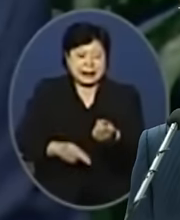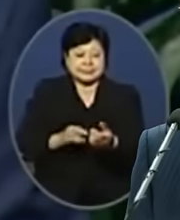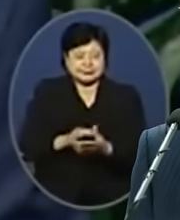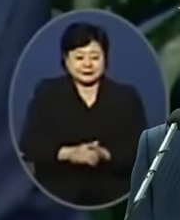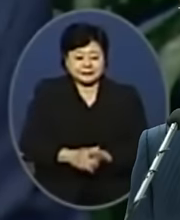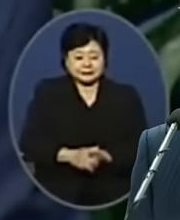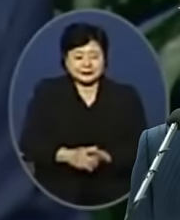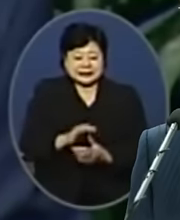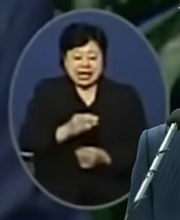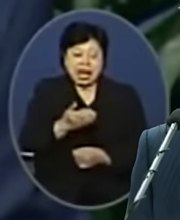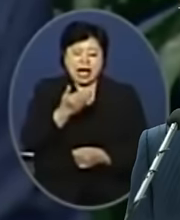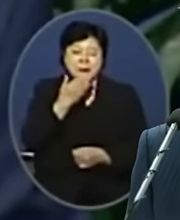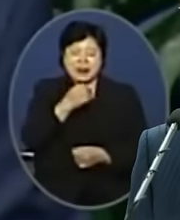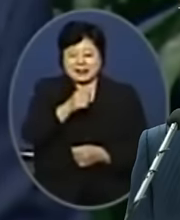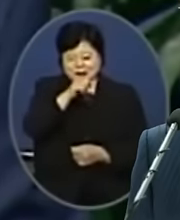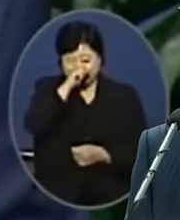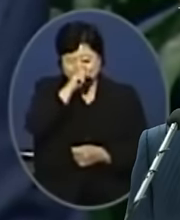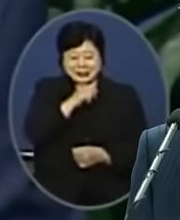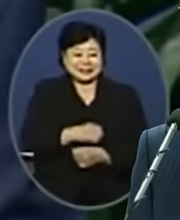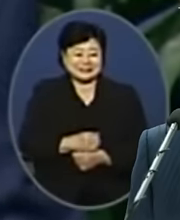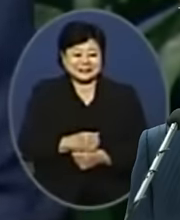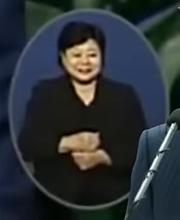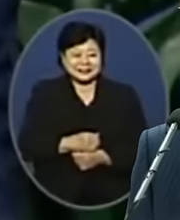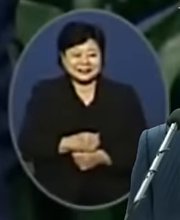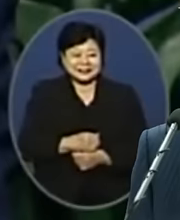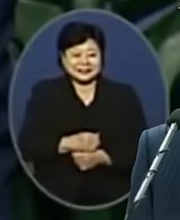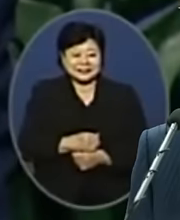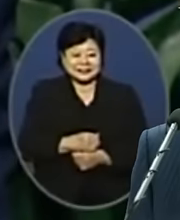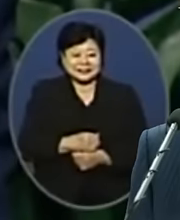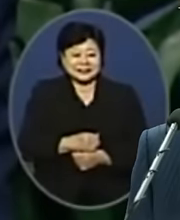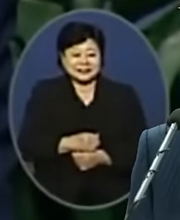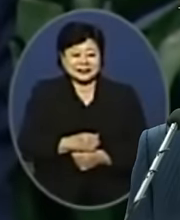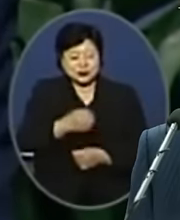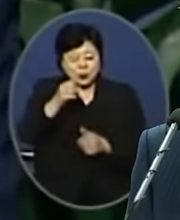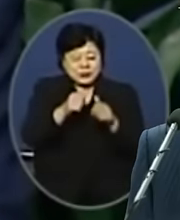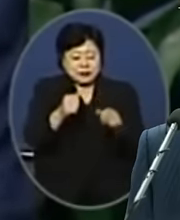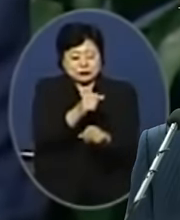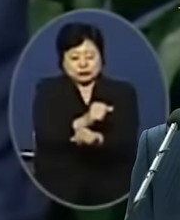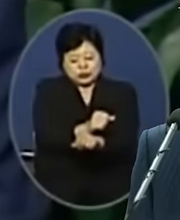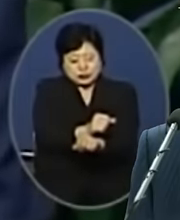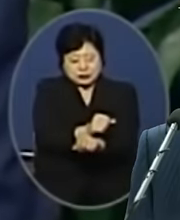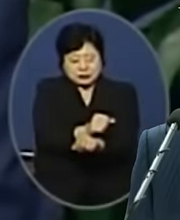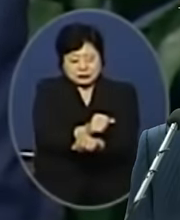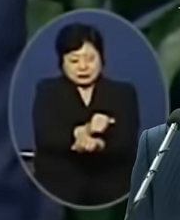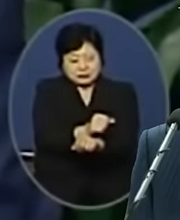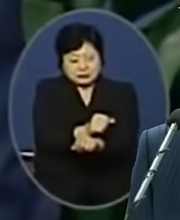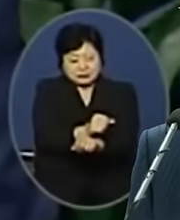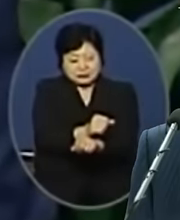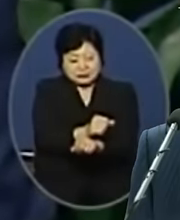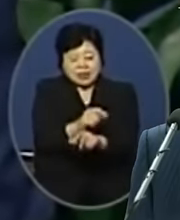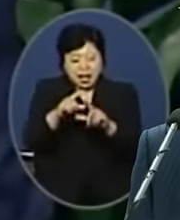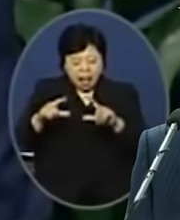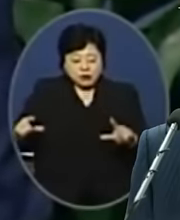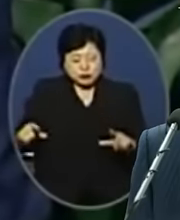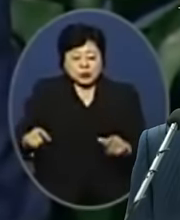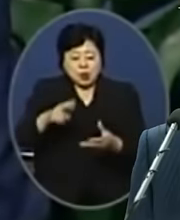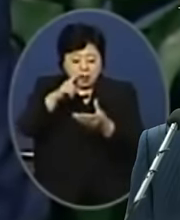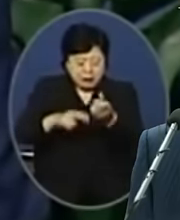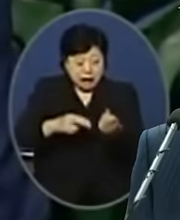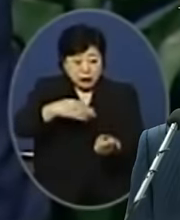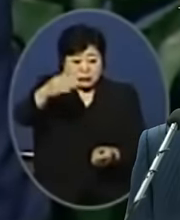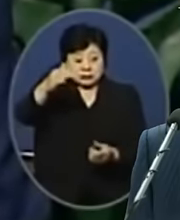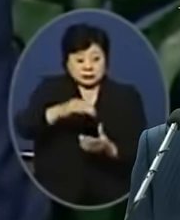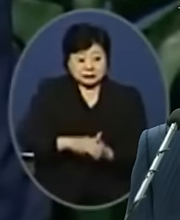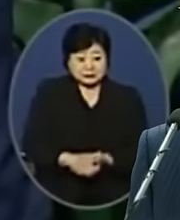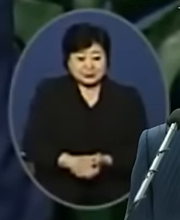한동안은 잘 먹겠다고 좋아하고, 그리고 요셉은 손이 묶인 채 애굽으로